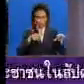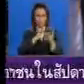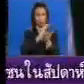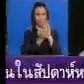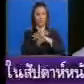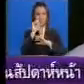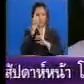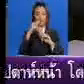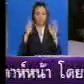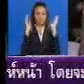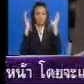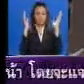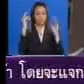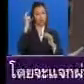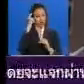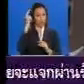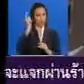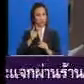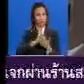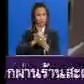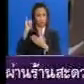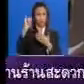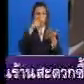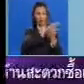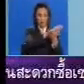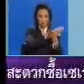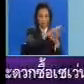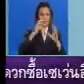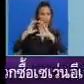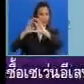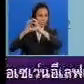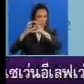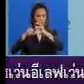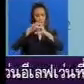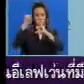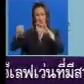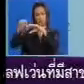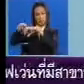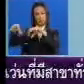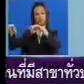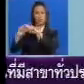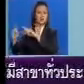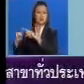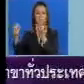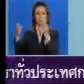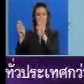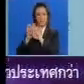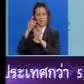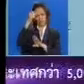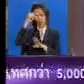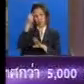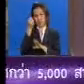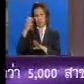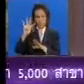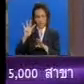ต้องที่ประชุมยังเสนอให้ปิดโรงเรียนโรงภาพยนตร์โรงมหรสพ14วันและพ่นยาทำความสะอาดสถานที่เสี่ยงร